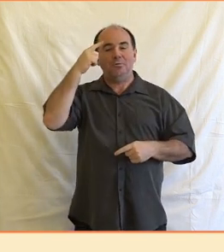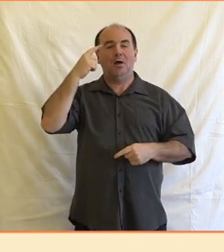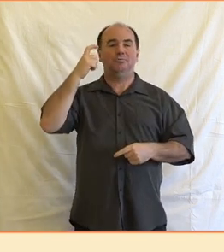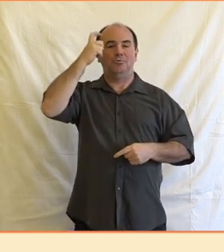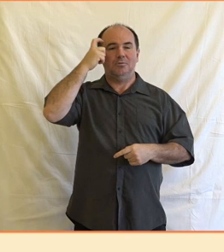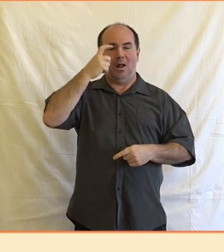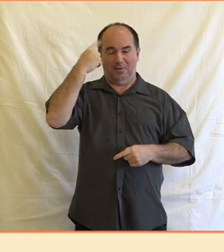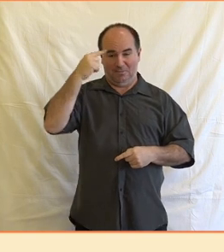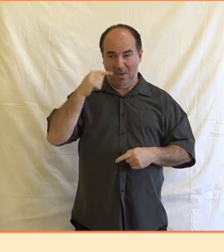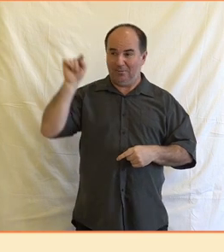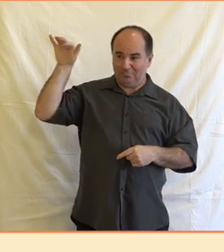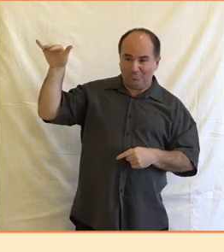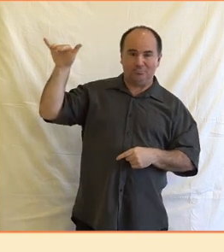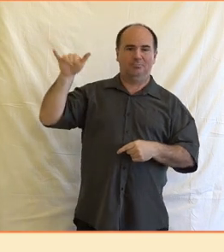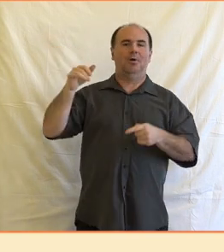budoucí novináře.